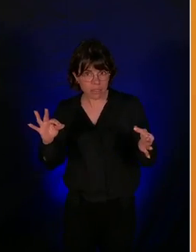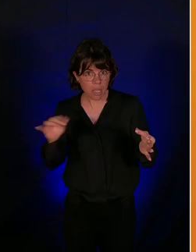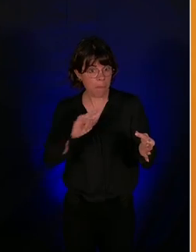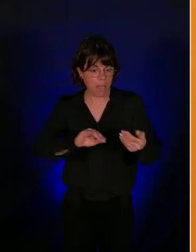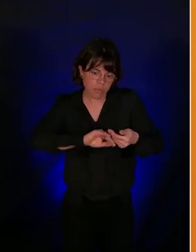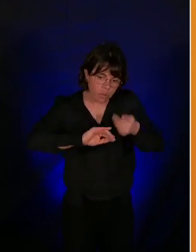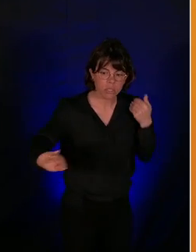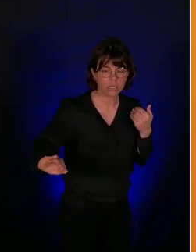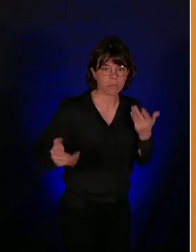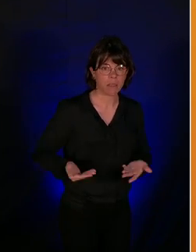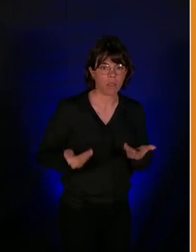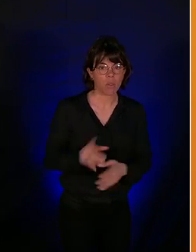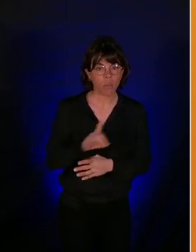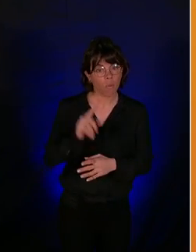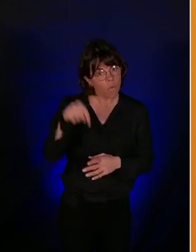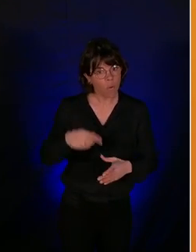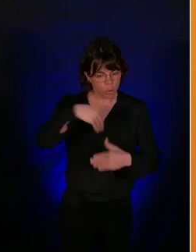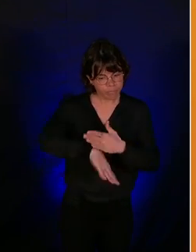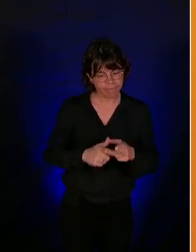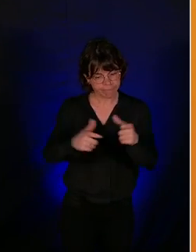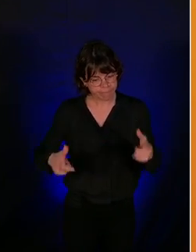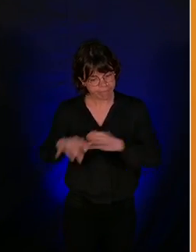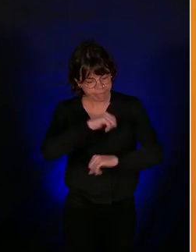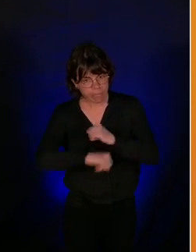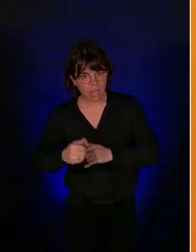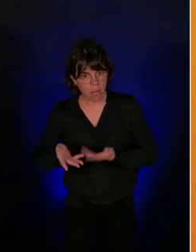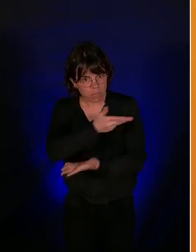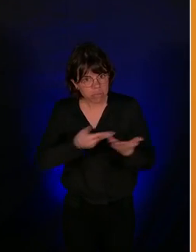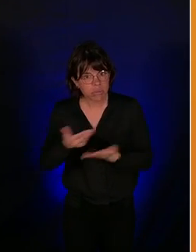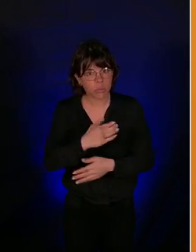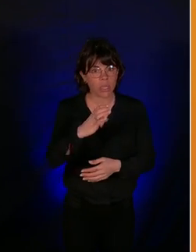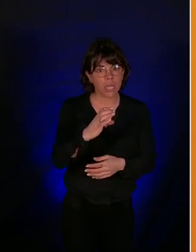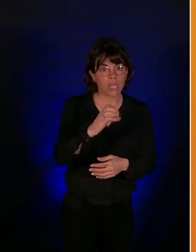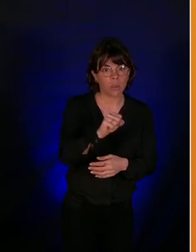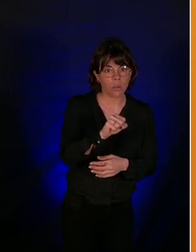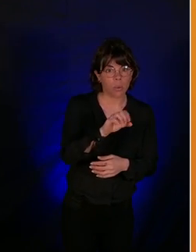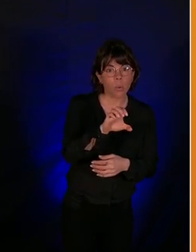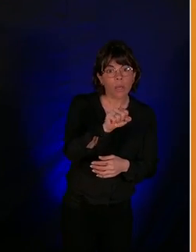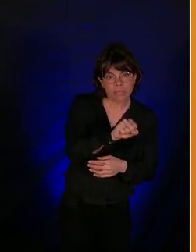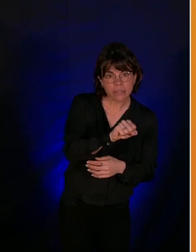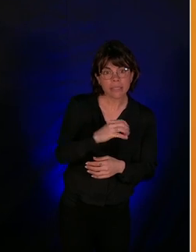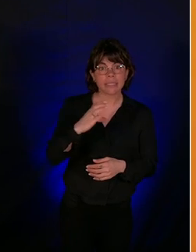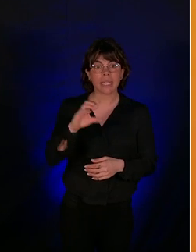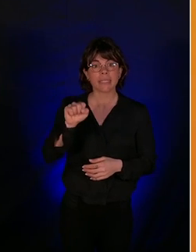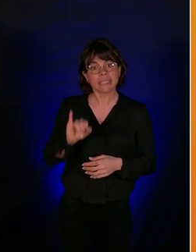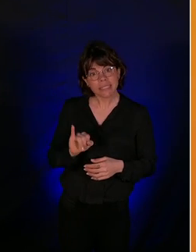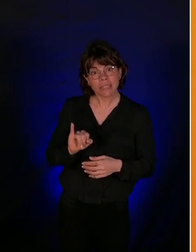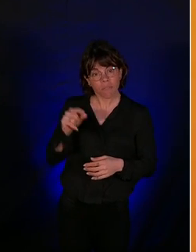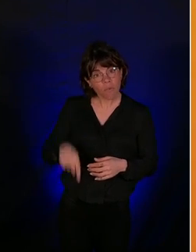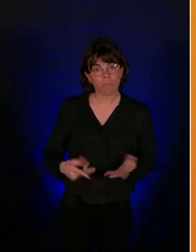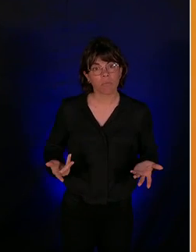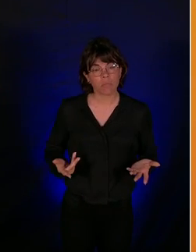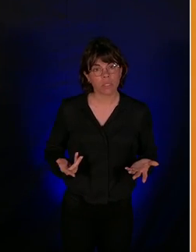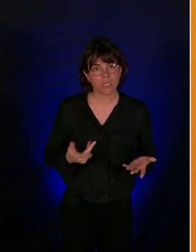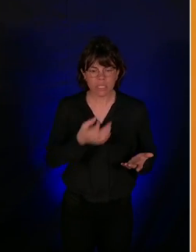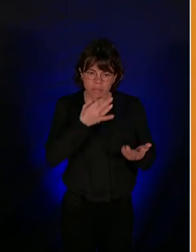maintenant j'ai dit qu'il faut qu'il y ait un débat dans les structures par rapport à la à ce qui s'est passé ces et CSI donc rajouter cette phrase ne dis pas de sortir maintenant